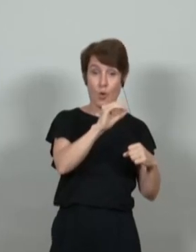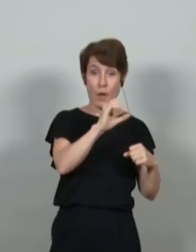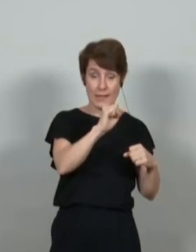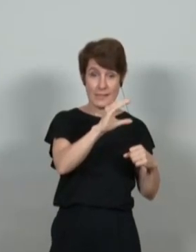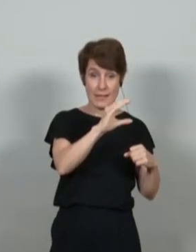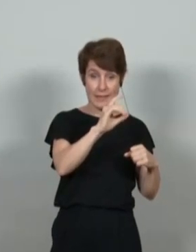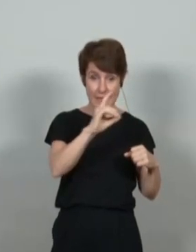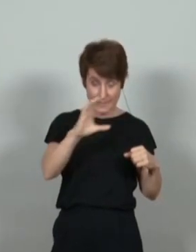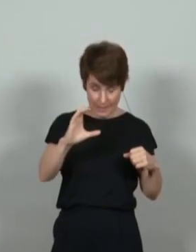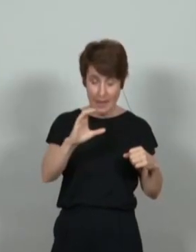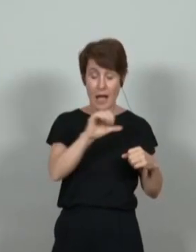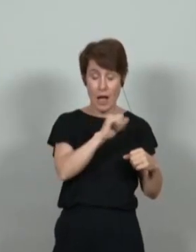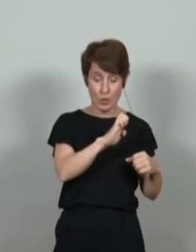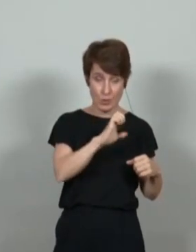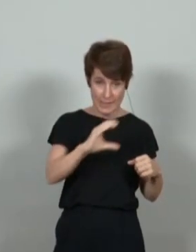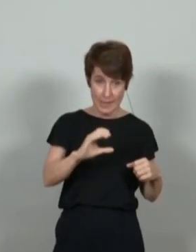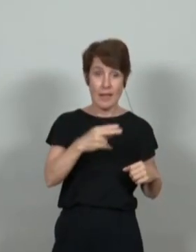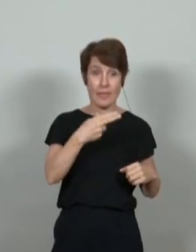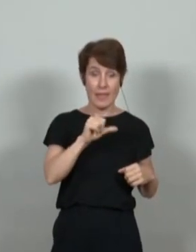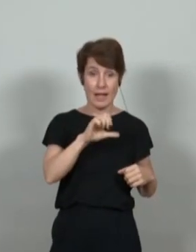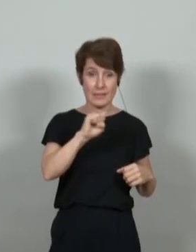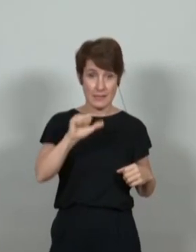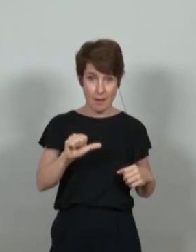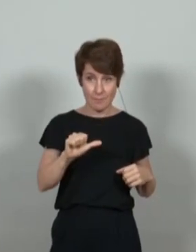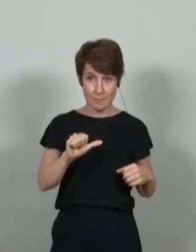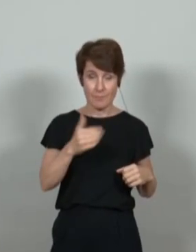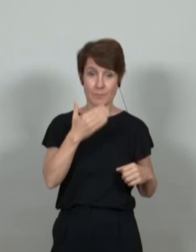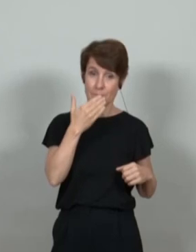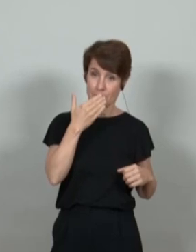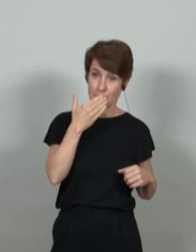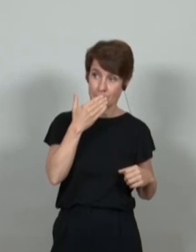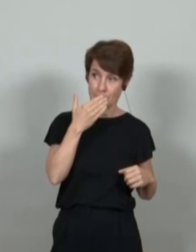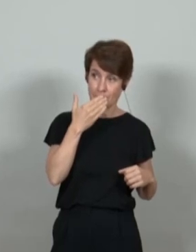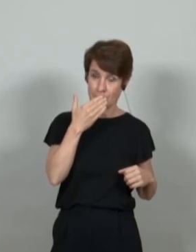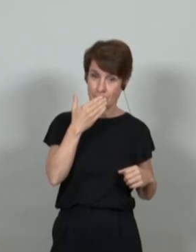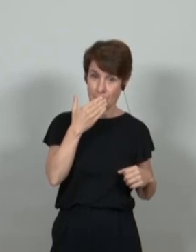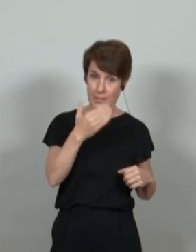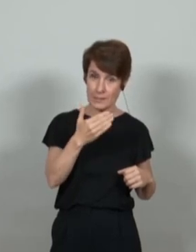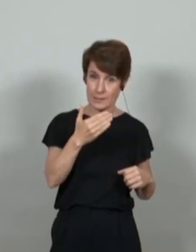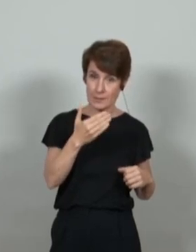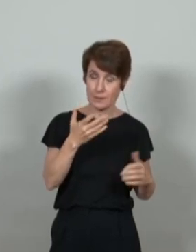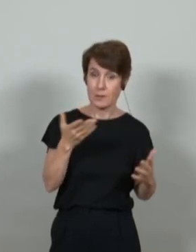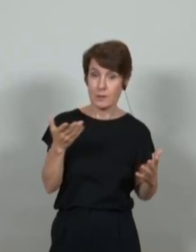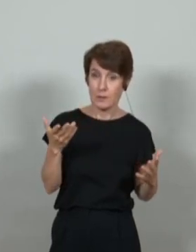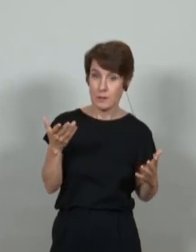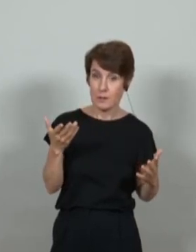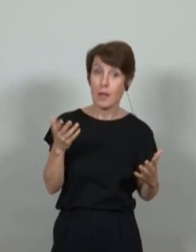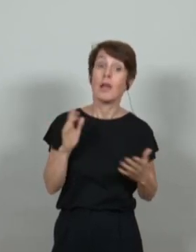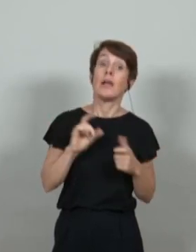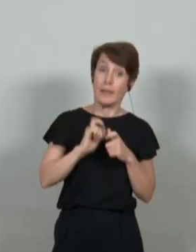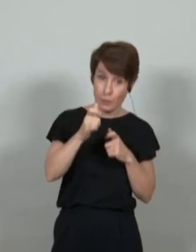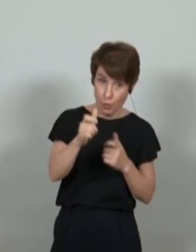AEC et NASA je vends vous voulez faire donc votre et le vœu